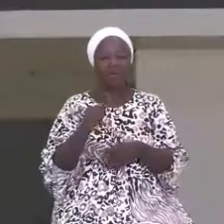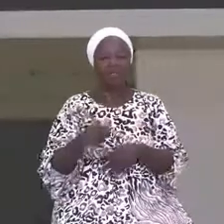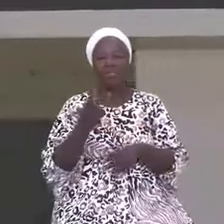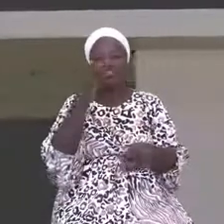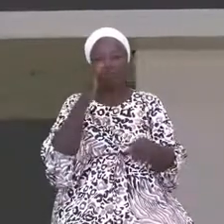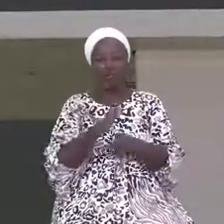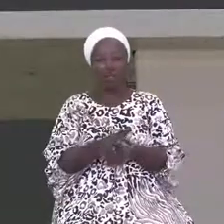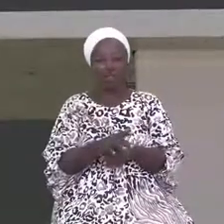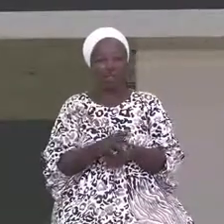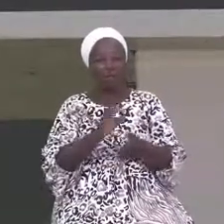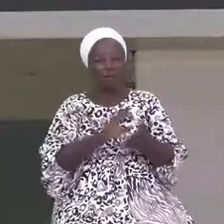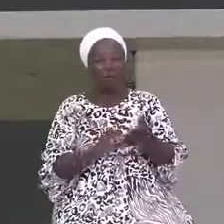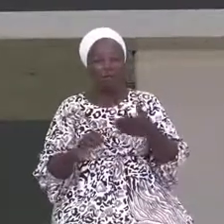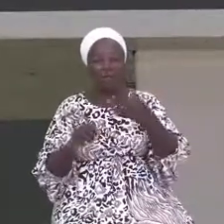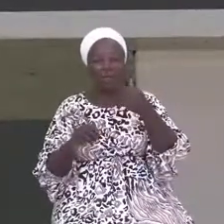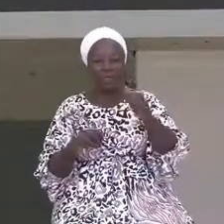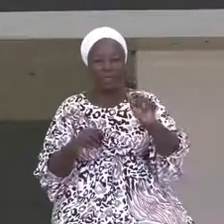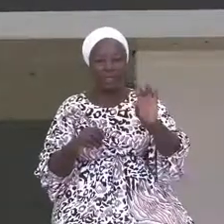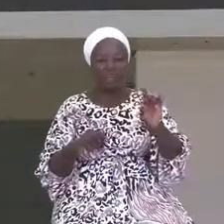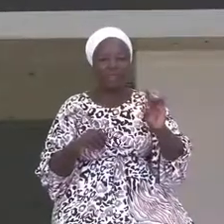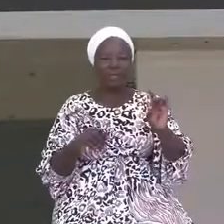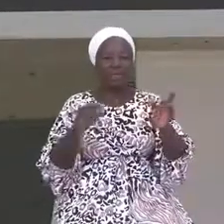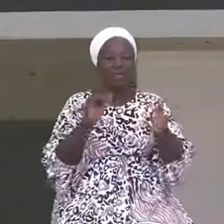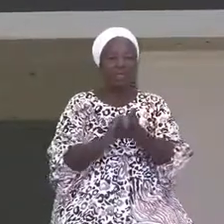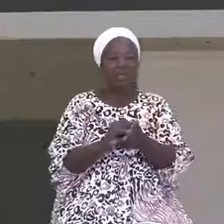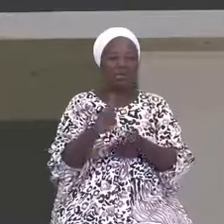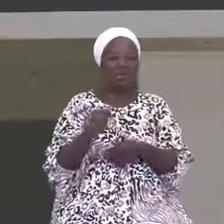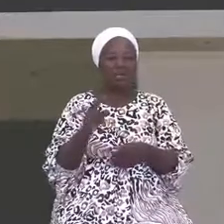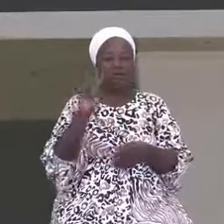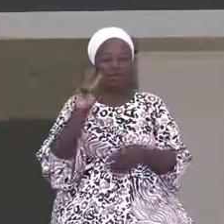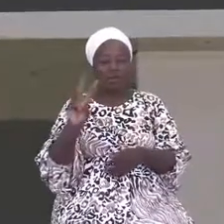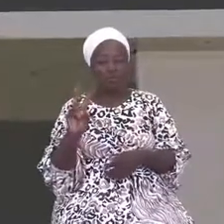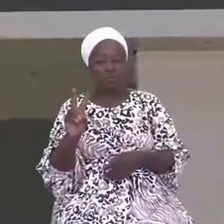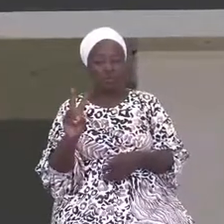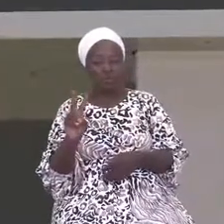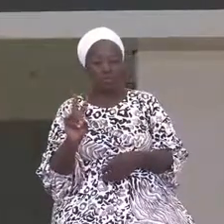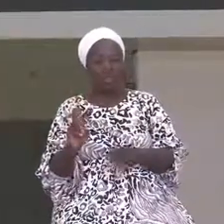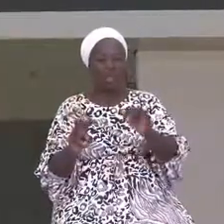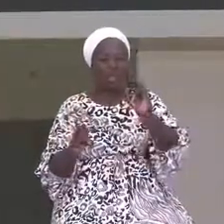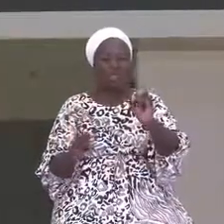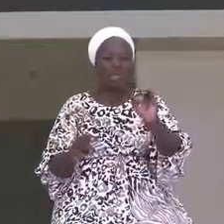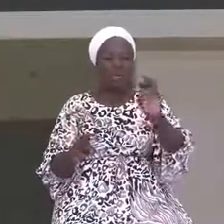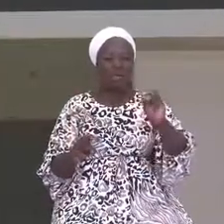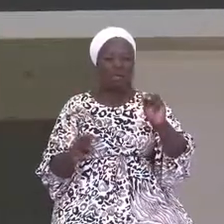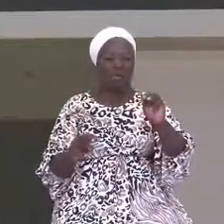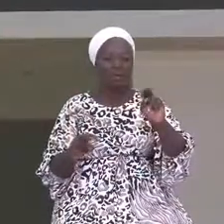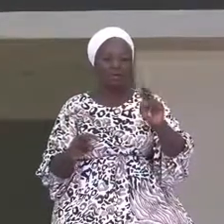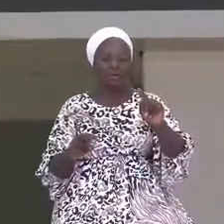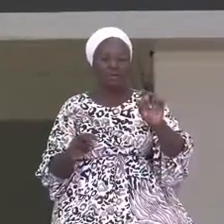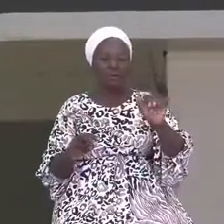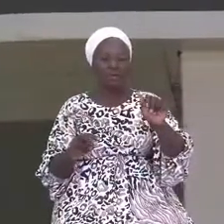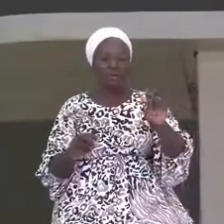Verset 18, afin que par deux choses immuables, dans lesquelles il est impossible que